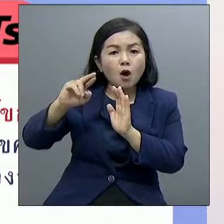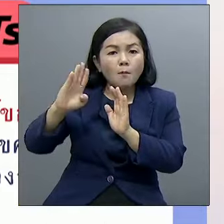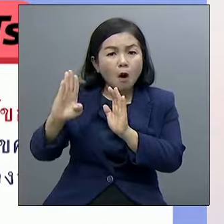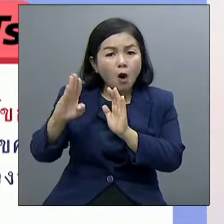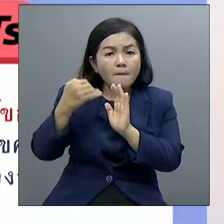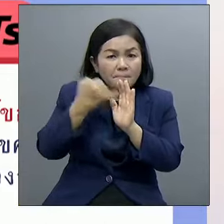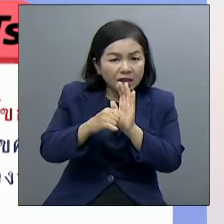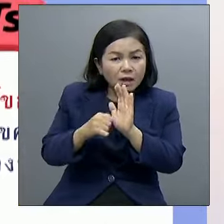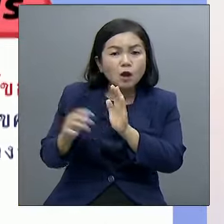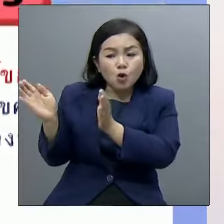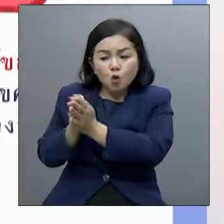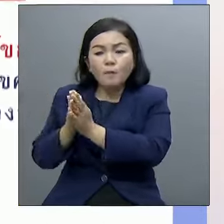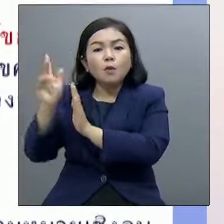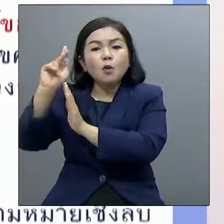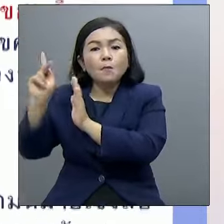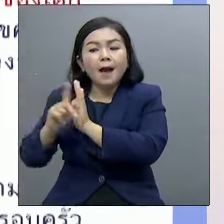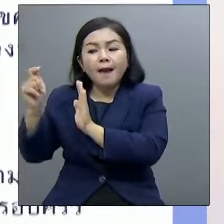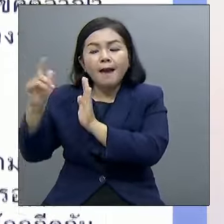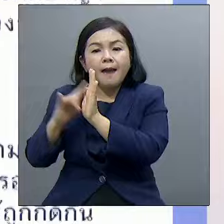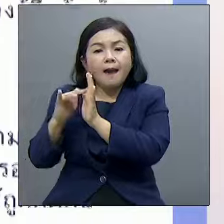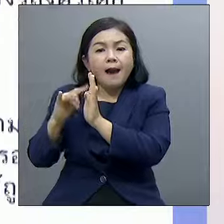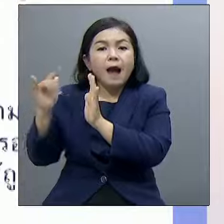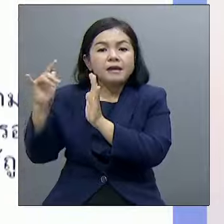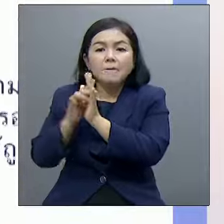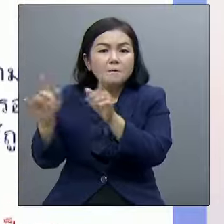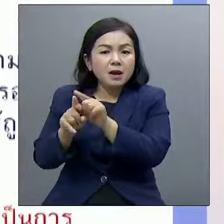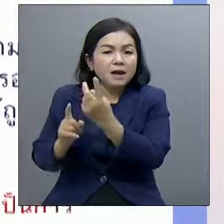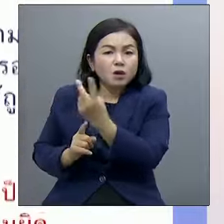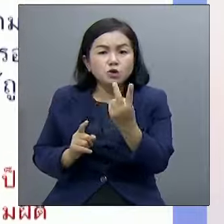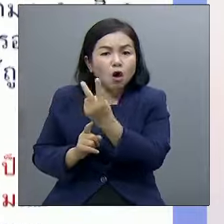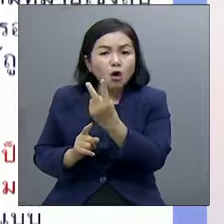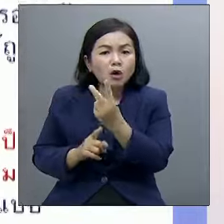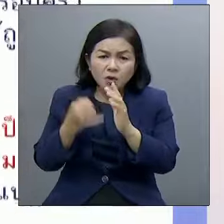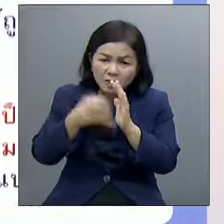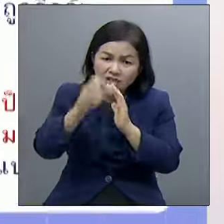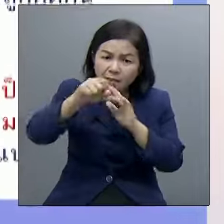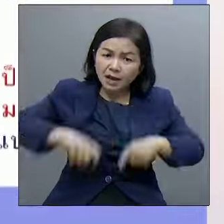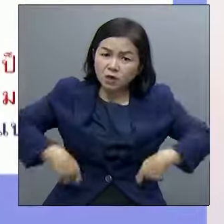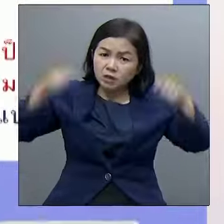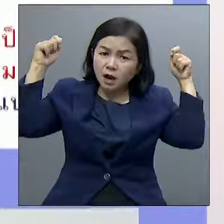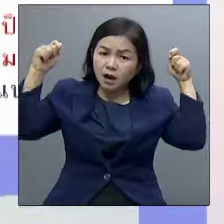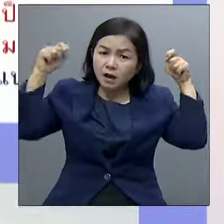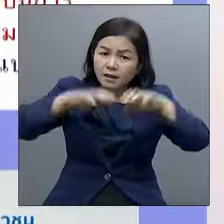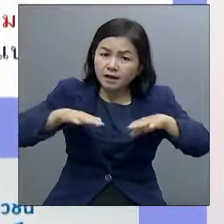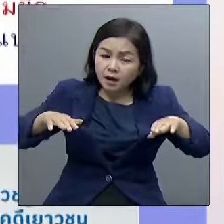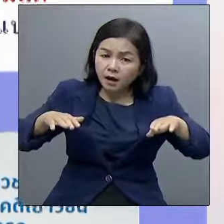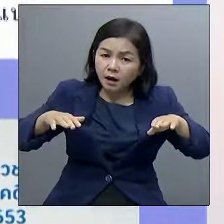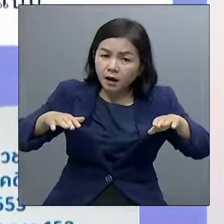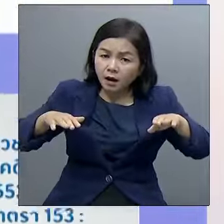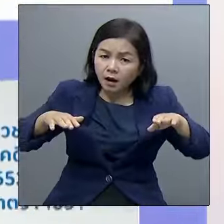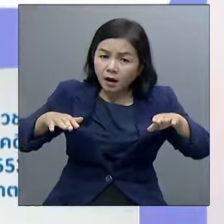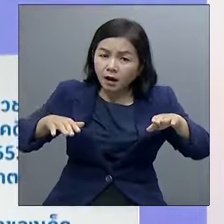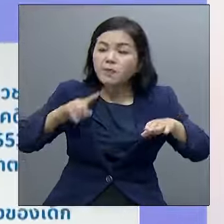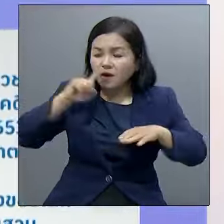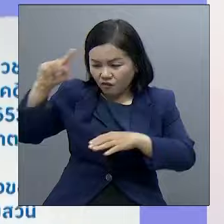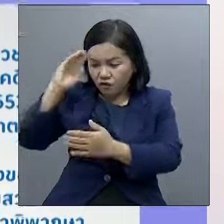ด้วย โอ้โหนี่ไง ก็แปลว่าทั้งสองเรื่องนี้น้องยุ้ยมันก็เข้าข่ายยังไงก็ผิดใช่ไหมพี่ปิ๊ด ก็ผมเข้าใจว่าก็มีการแจ้งความกันไปแล้ว